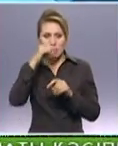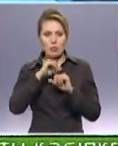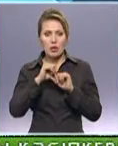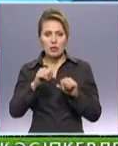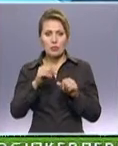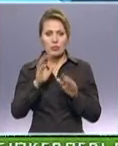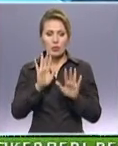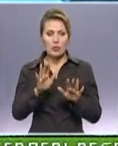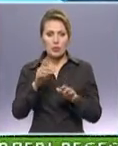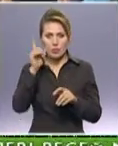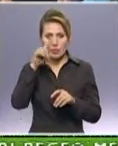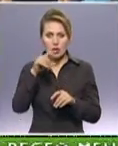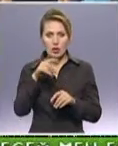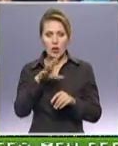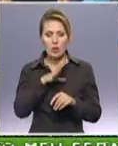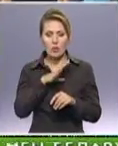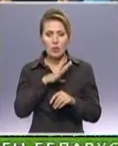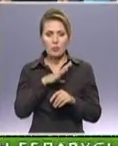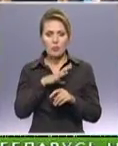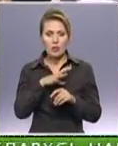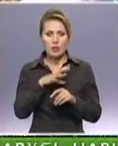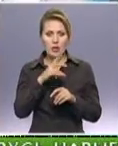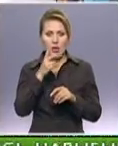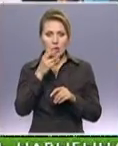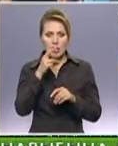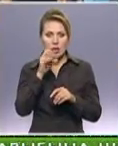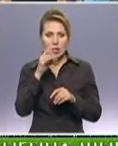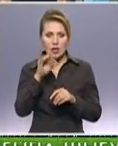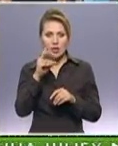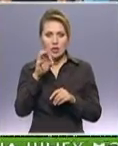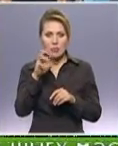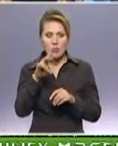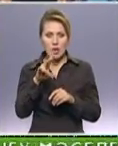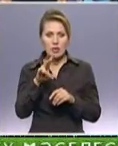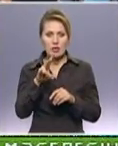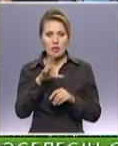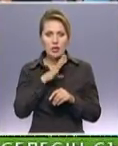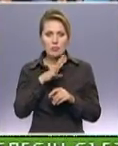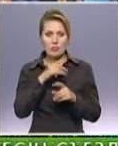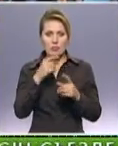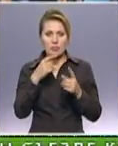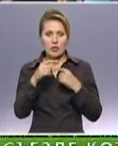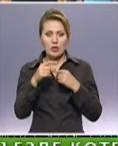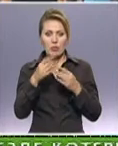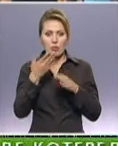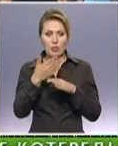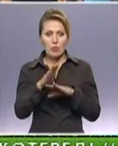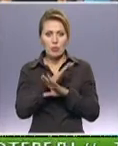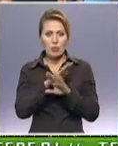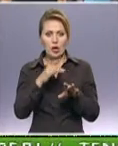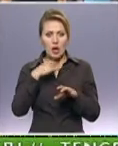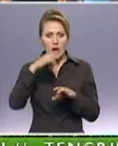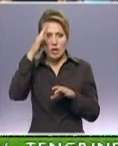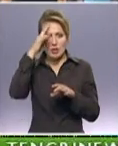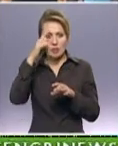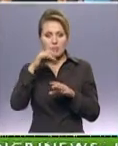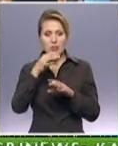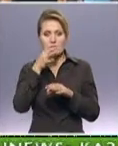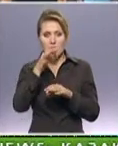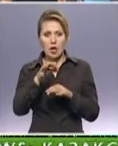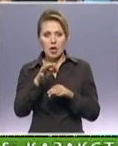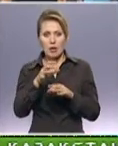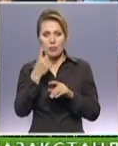білем. Жау келгенде мен керей едім, мен найман едім, мен басқа едім деген бөлінген жоқ қой. Қазақ біз деді,